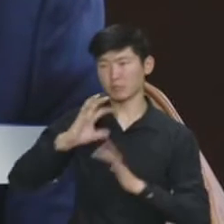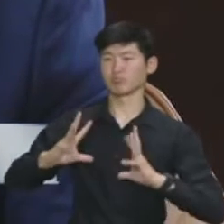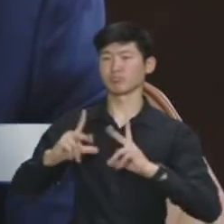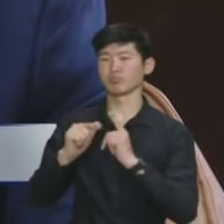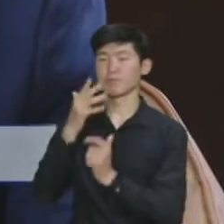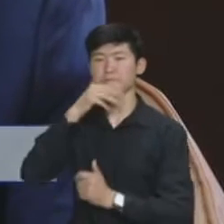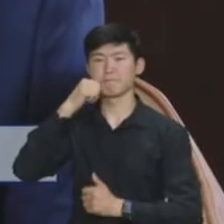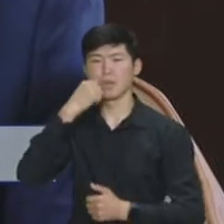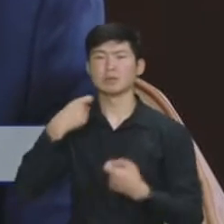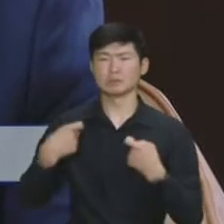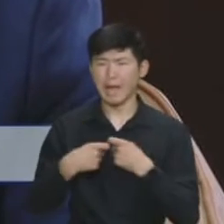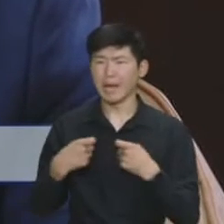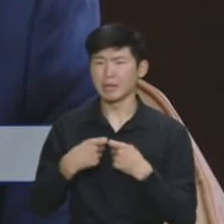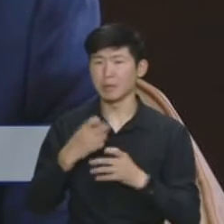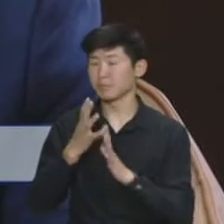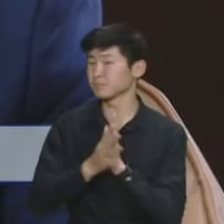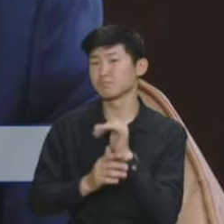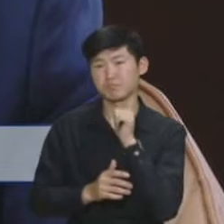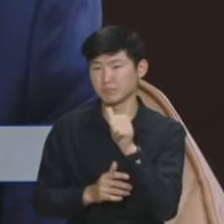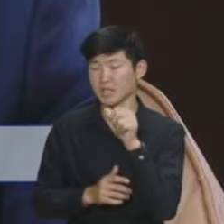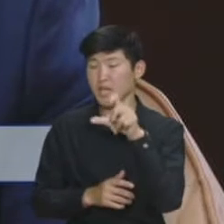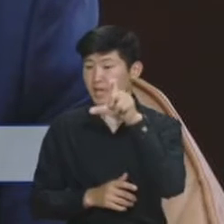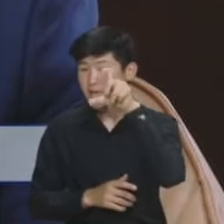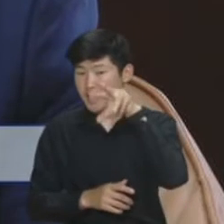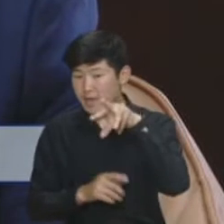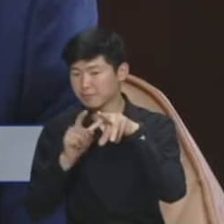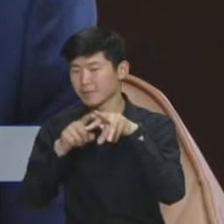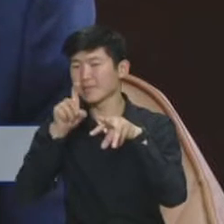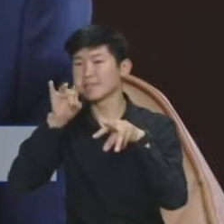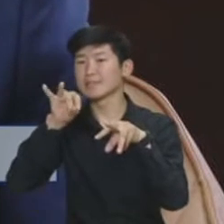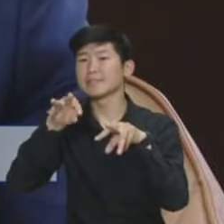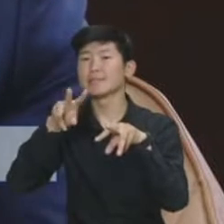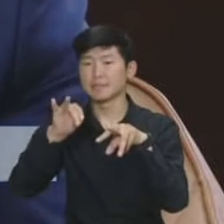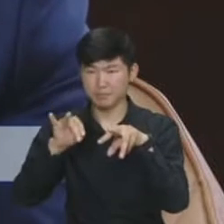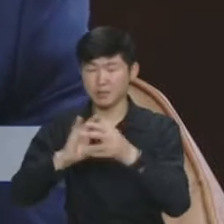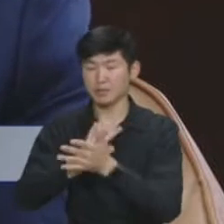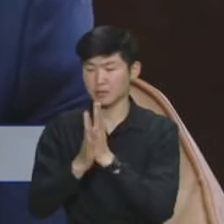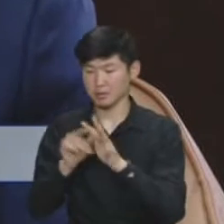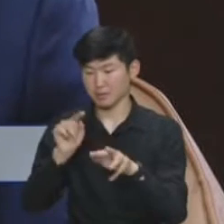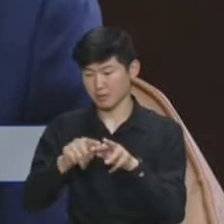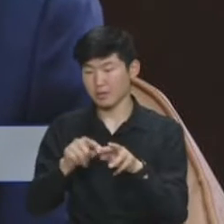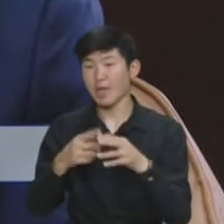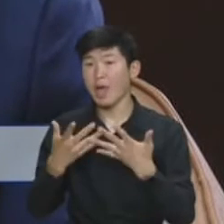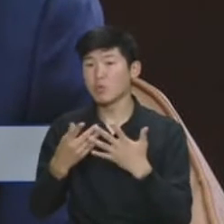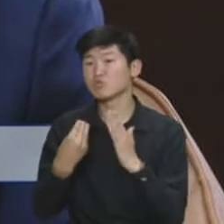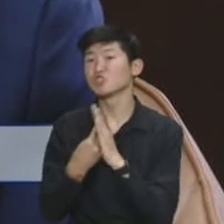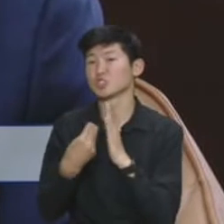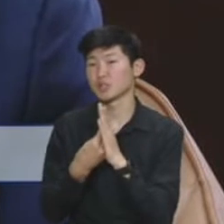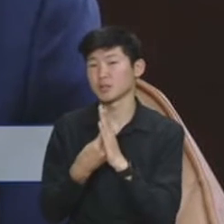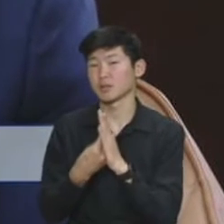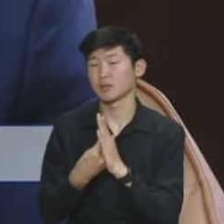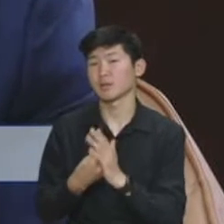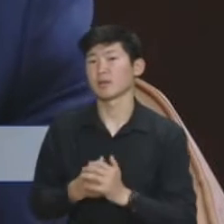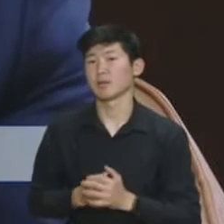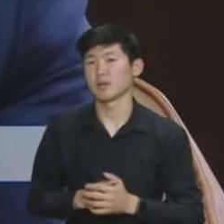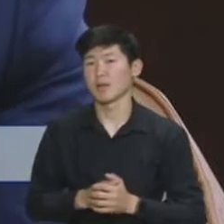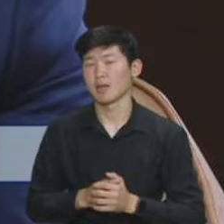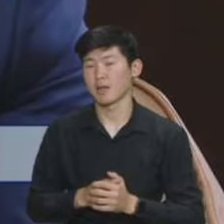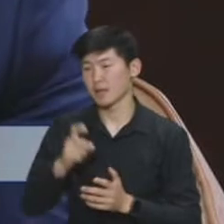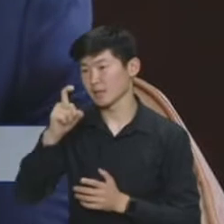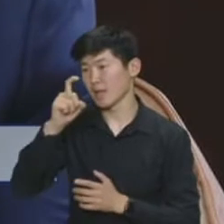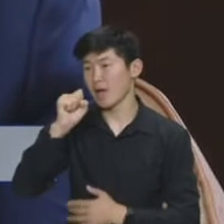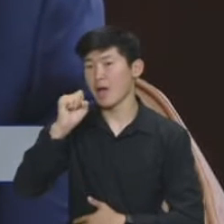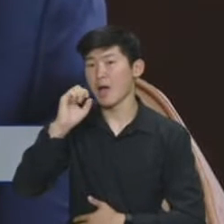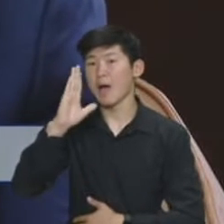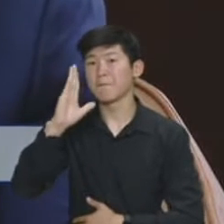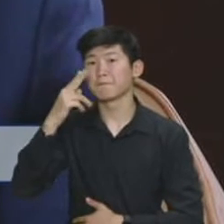болохгүй. Яг л ийм гэж өөр химийн бодис. Тэр химийн бодис нь тодорхой одоо юу гэдгийг жишээлбэл одоо